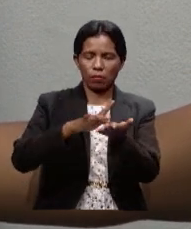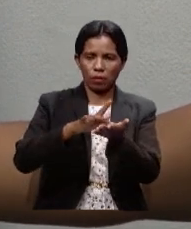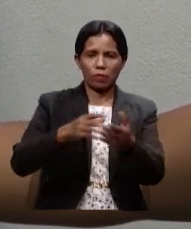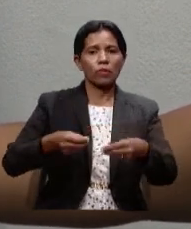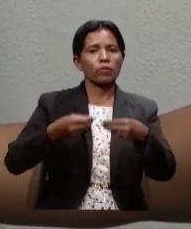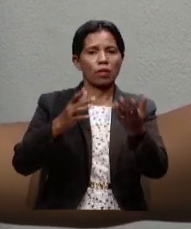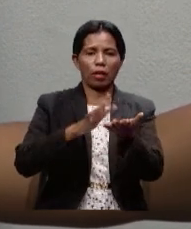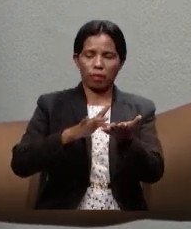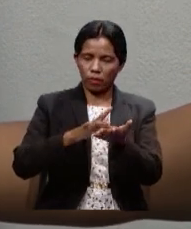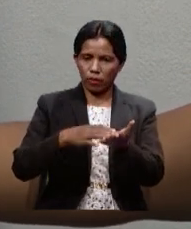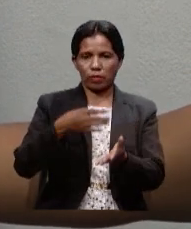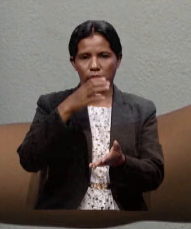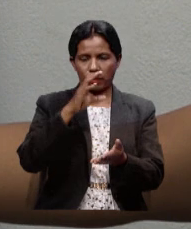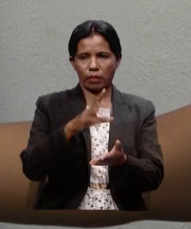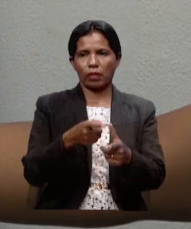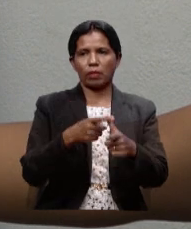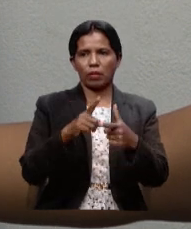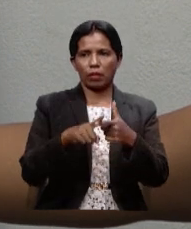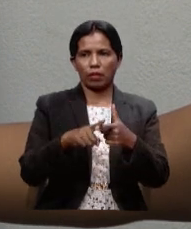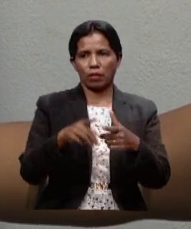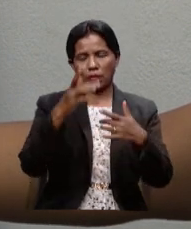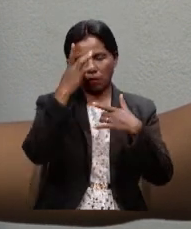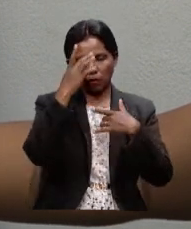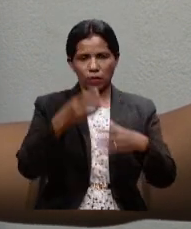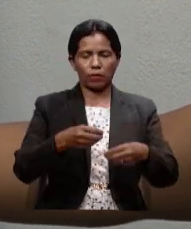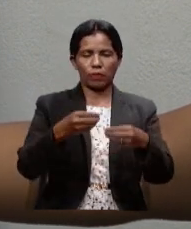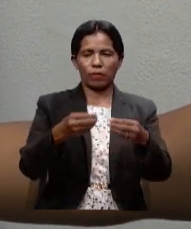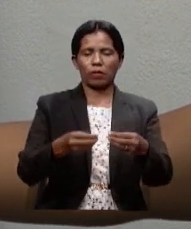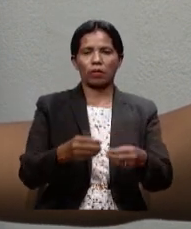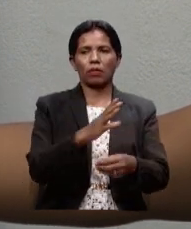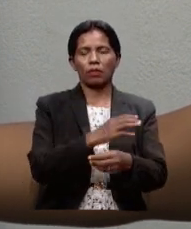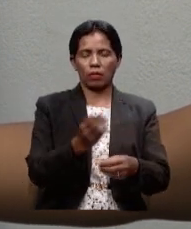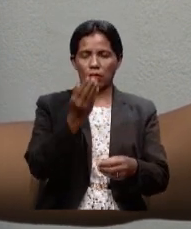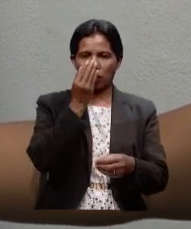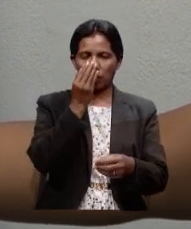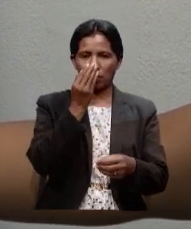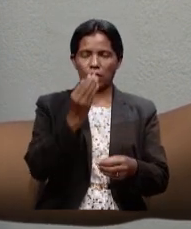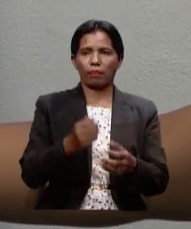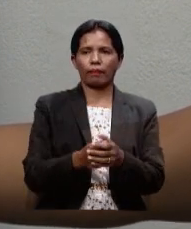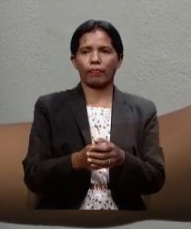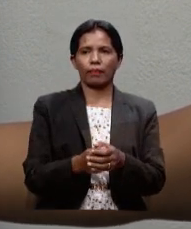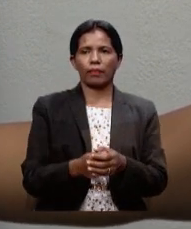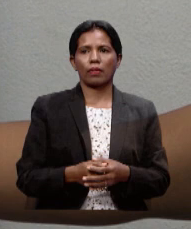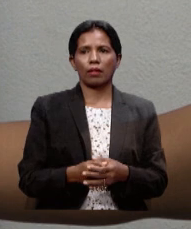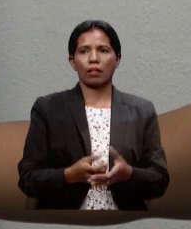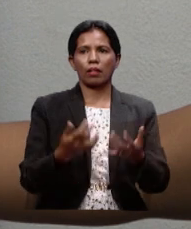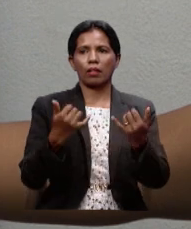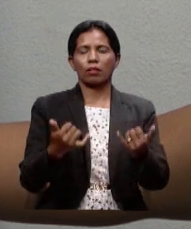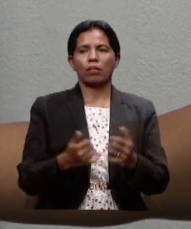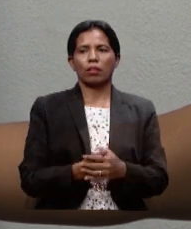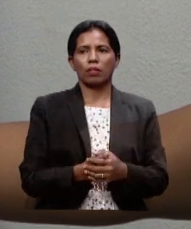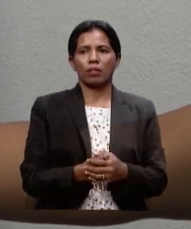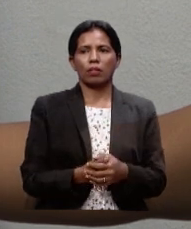moro a hatu moras fo antibiotic fo oxigen e tenia inene be agora ne